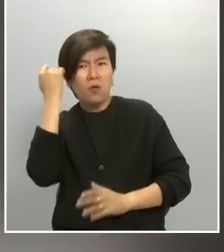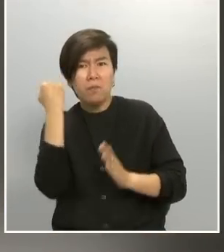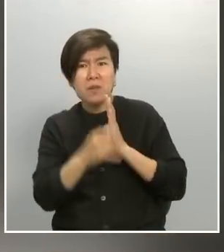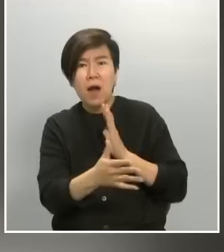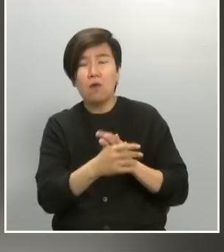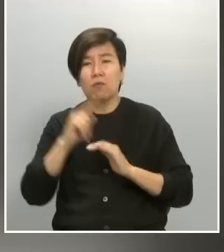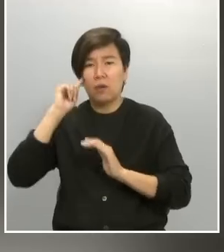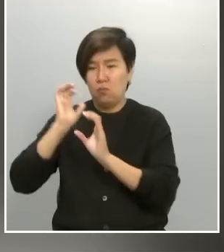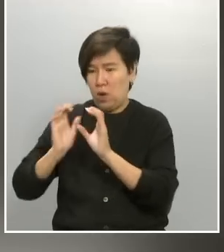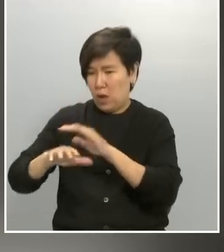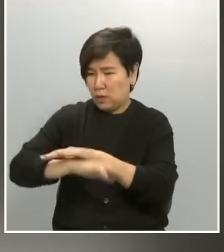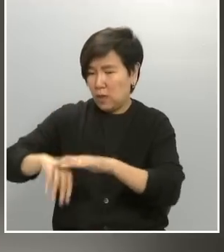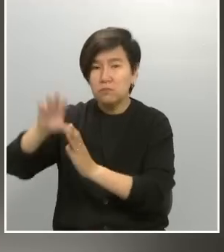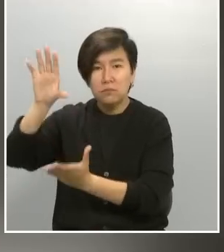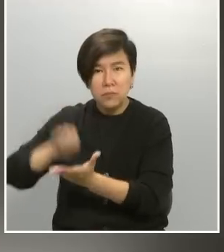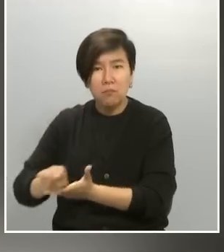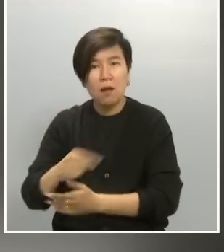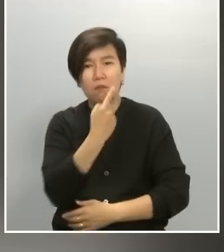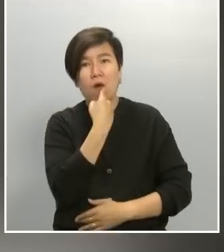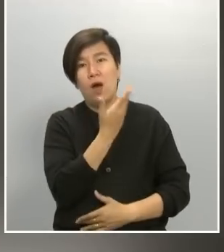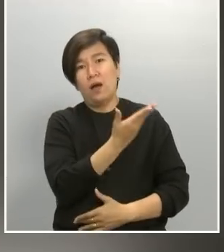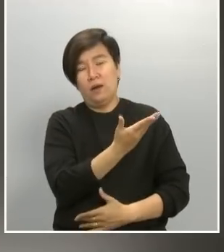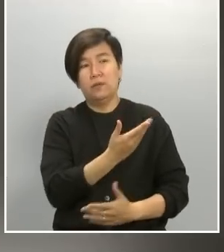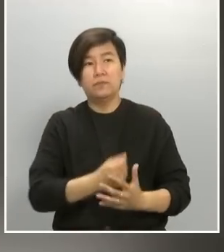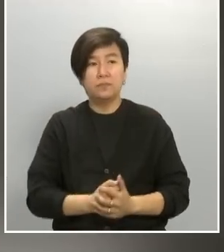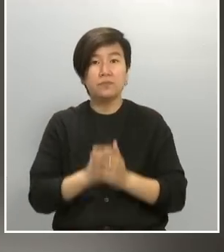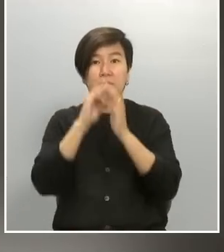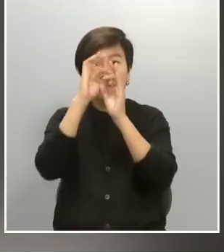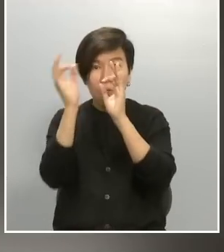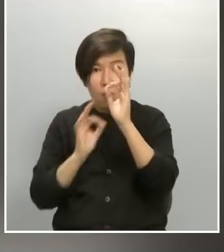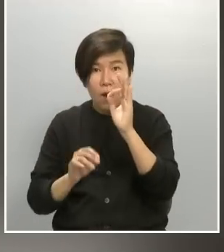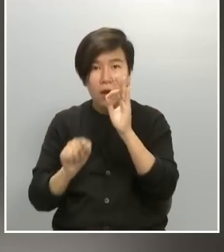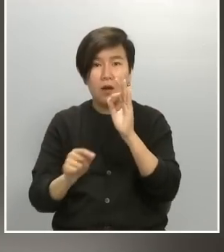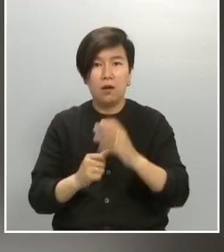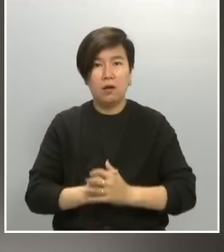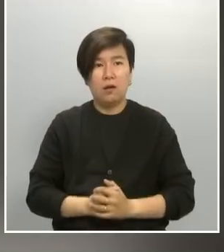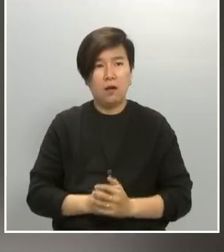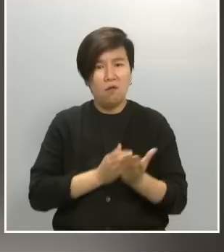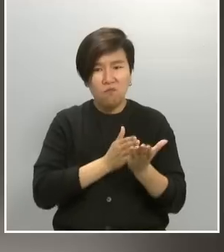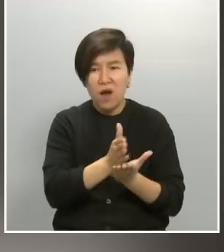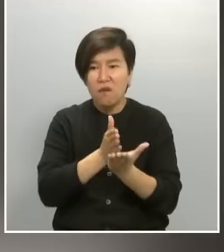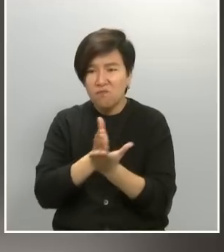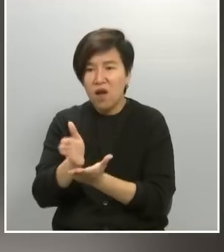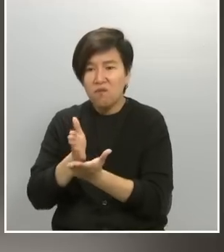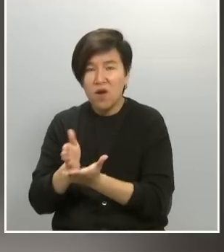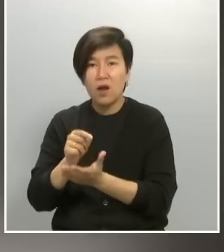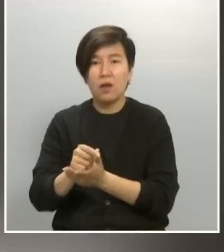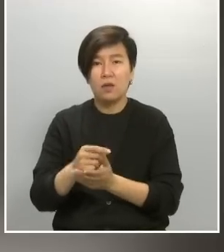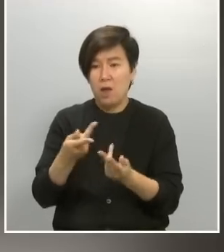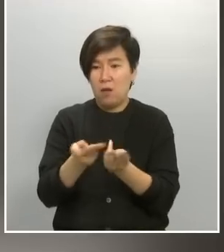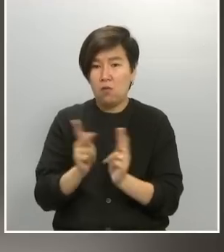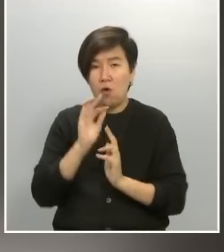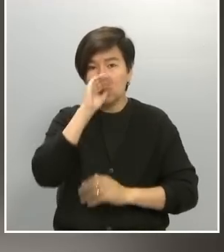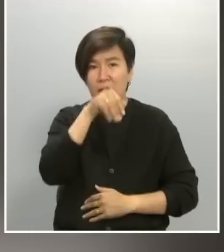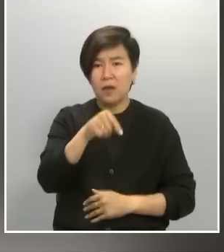ทคือข้อความเนี่ยท่านผู้ชมก็เป็นการกล่าวหาฝ่ายต่างๆในก่อช้างในทำนองว่า ชุม